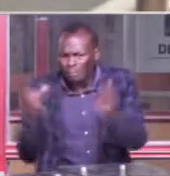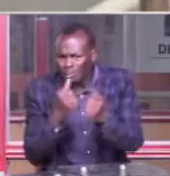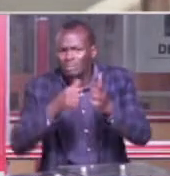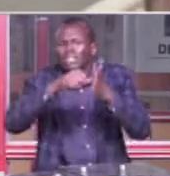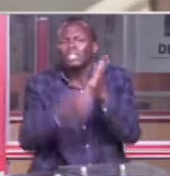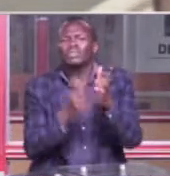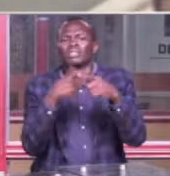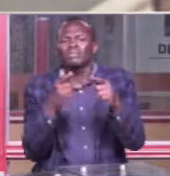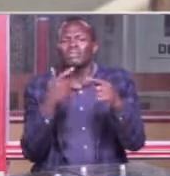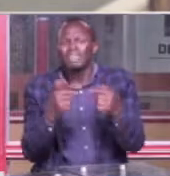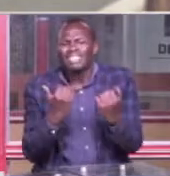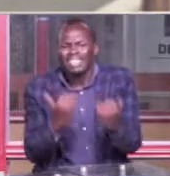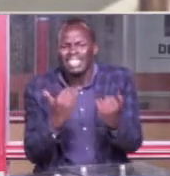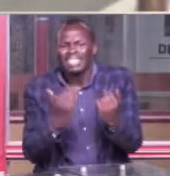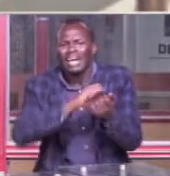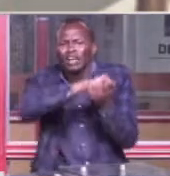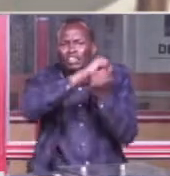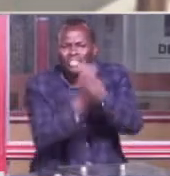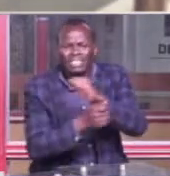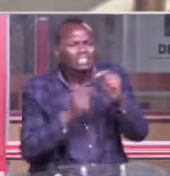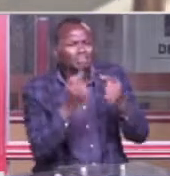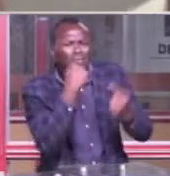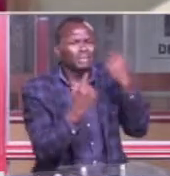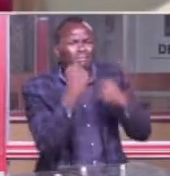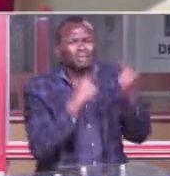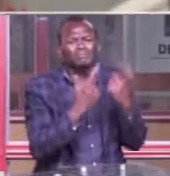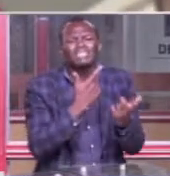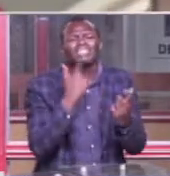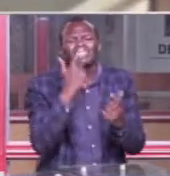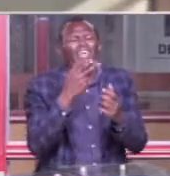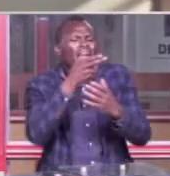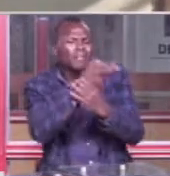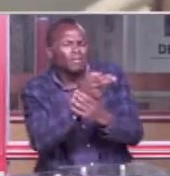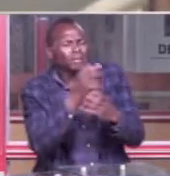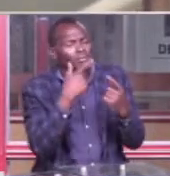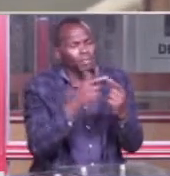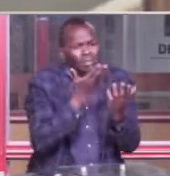kati sibitegeera mbadde nsaba kati.